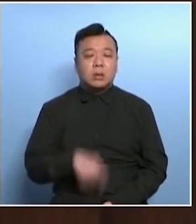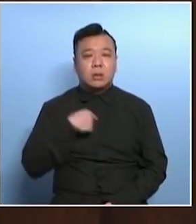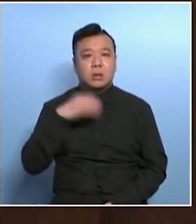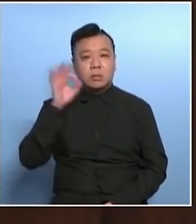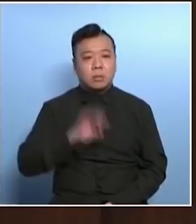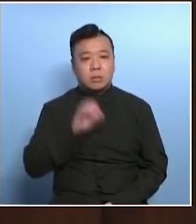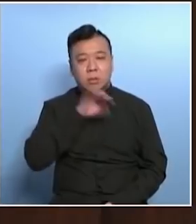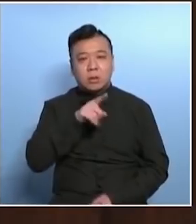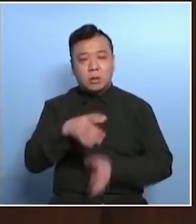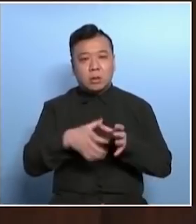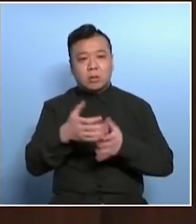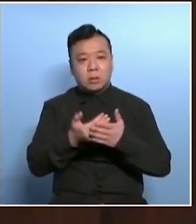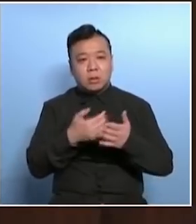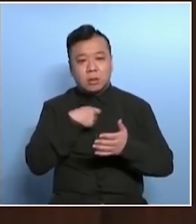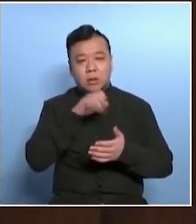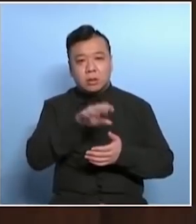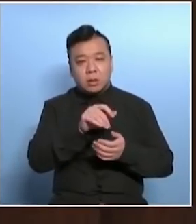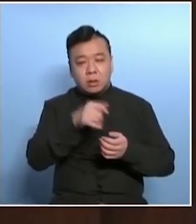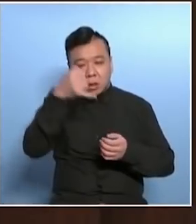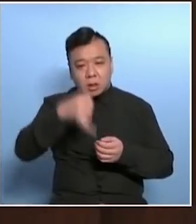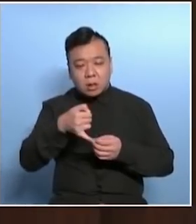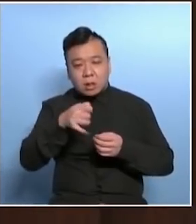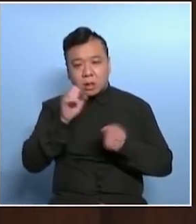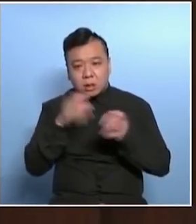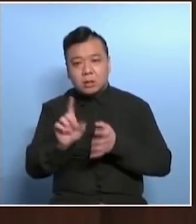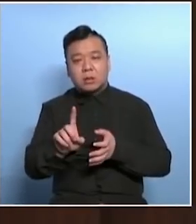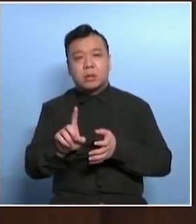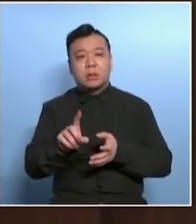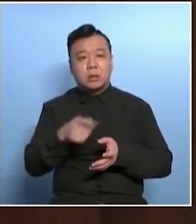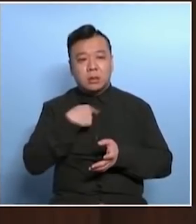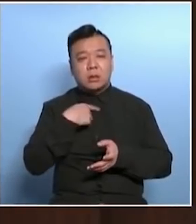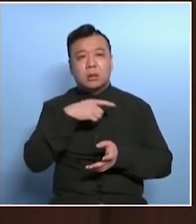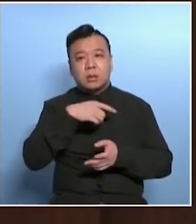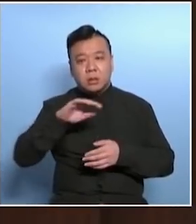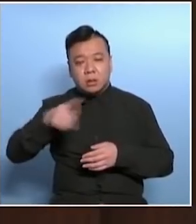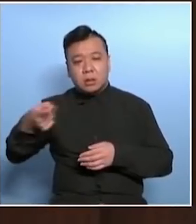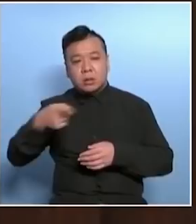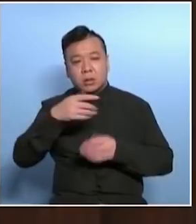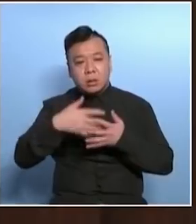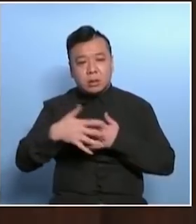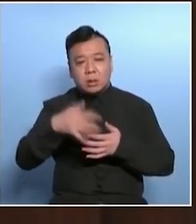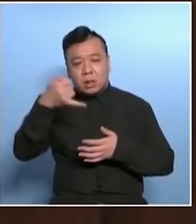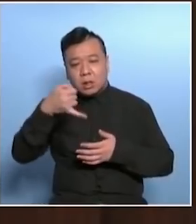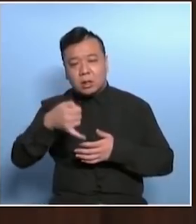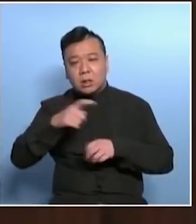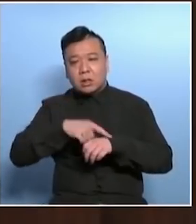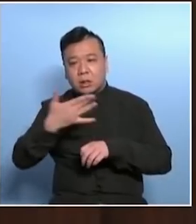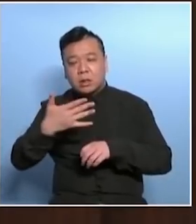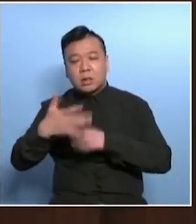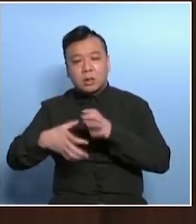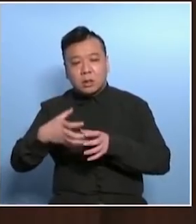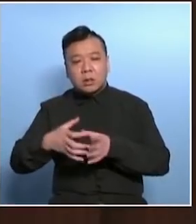從來冇話喺開會時候徵詢你哋下次傾乜嘢，只係喺其他事項講聲話下次幾時開會嘅